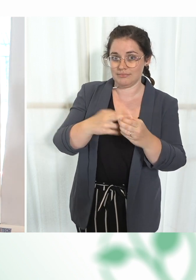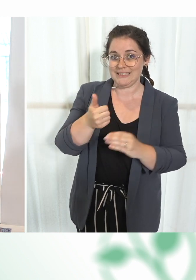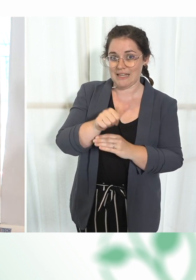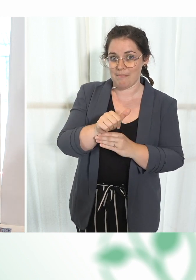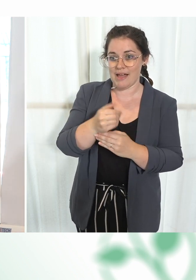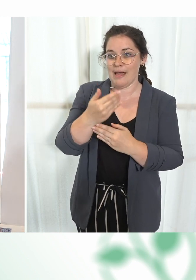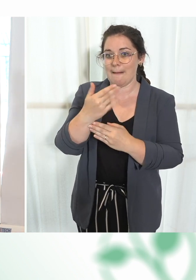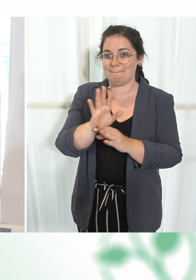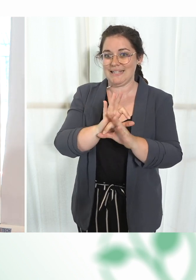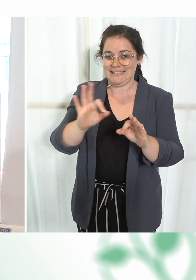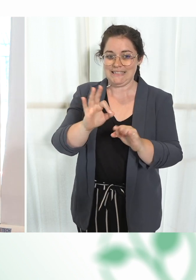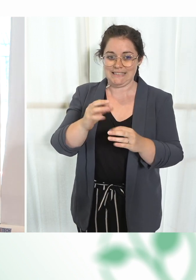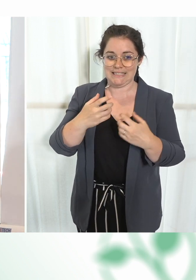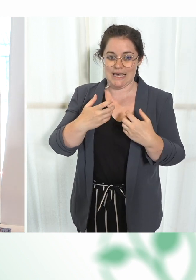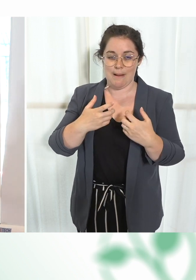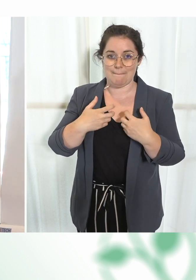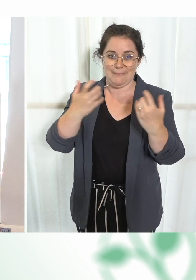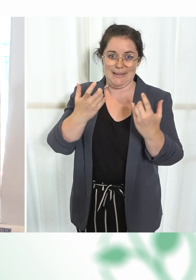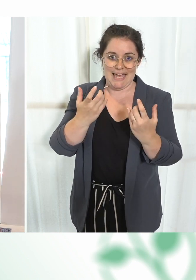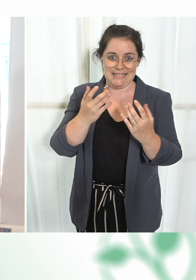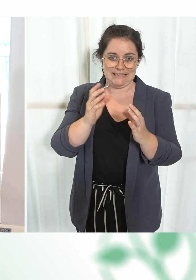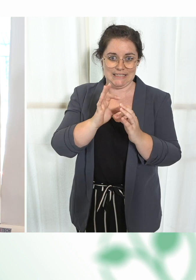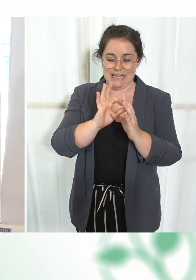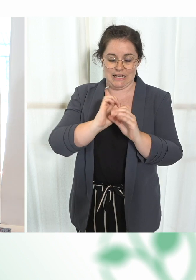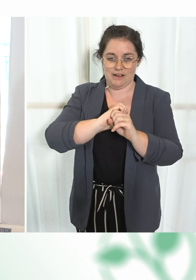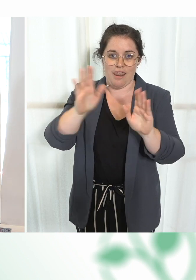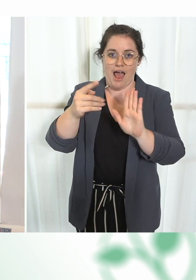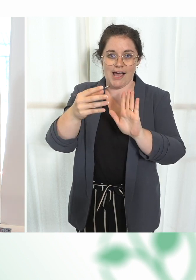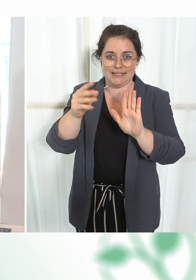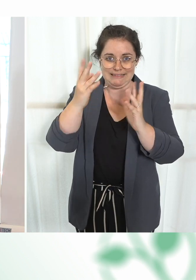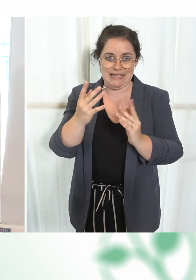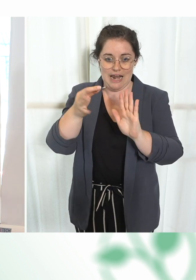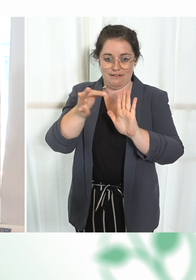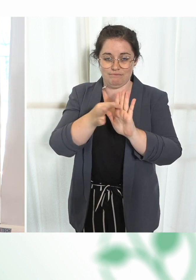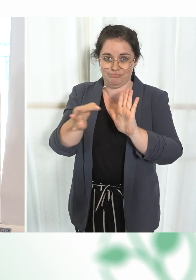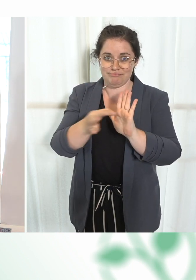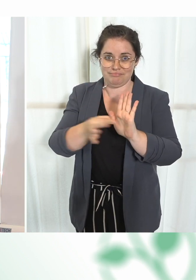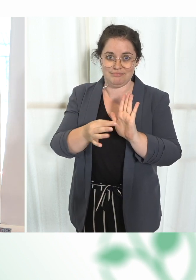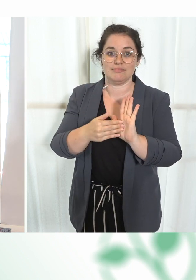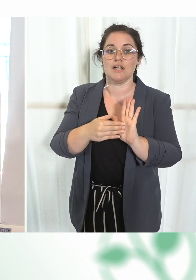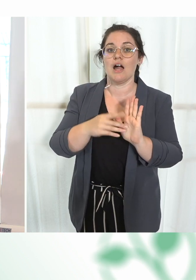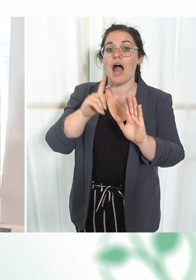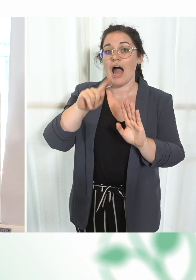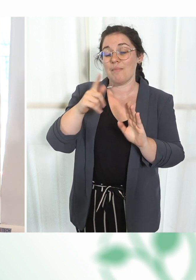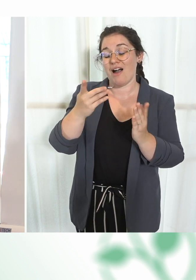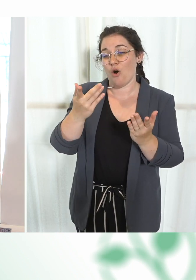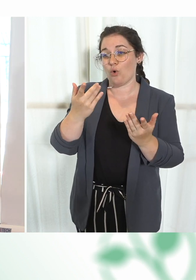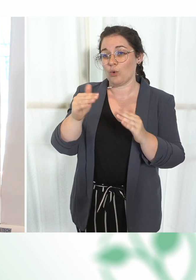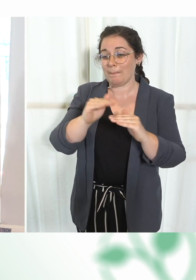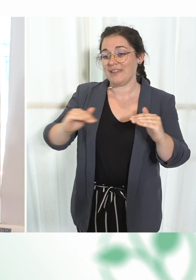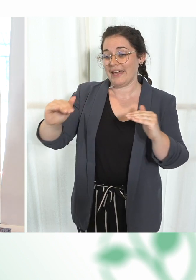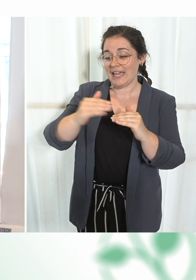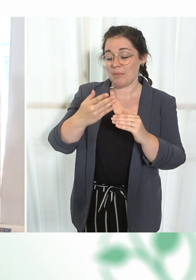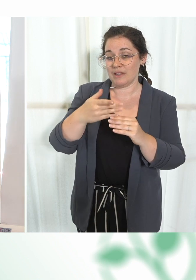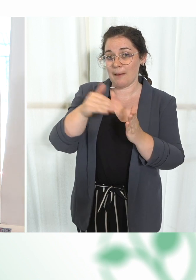sehr begeistert von KPIs, also die nackten Fakten und Zahlen, aber darunter dann auch die Ebene, wo es Menschen braucht, die das auch in die